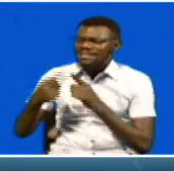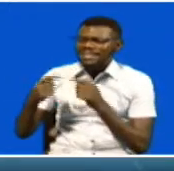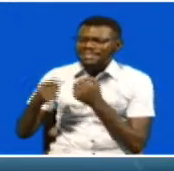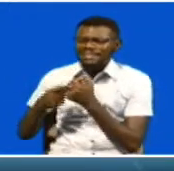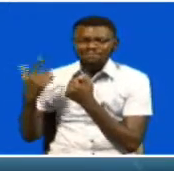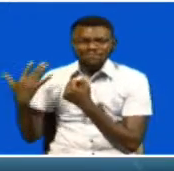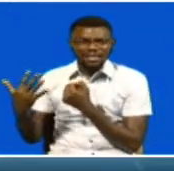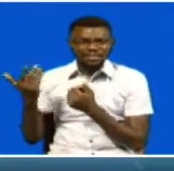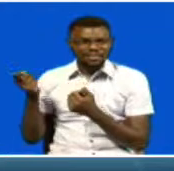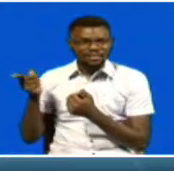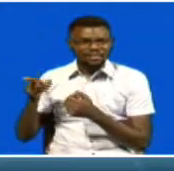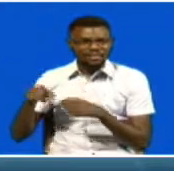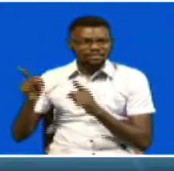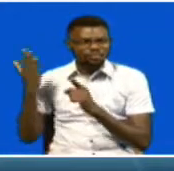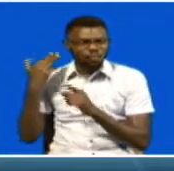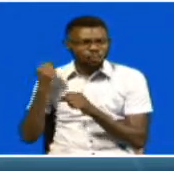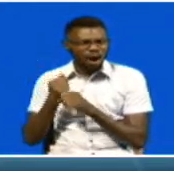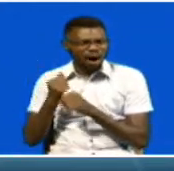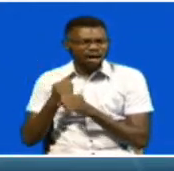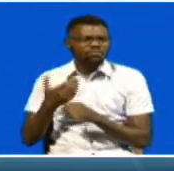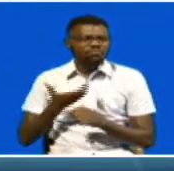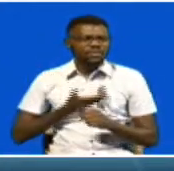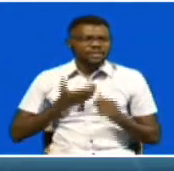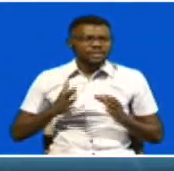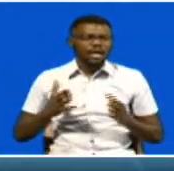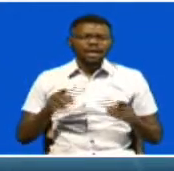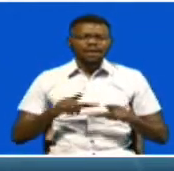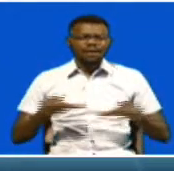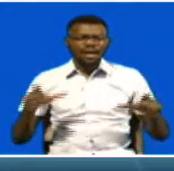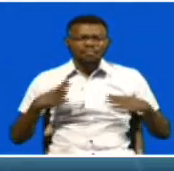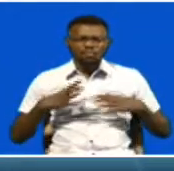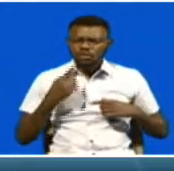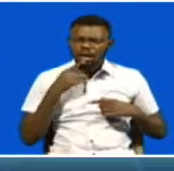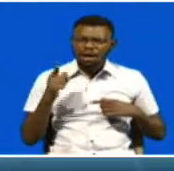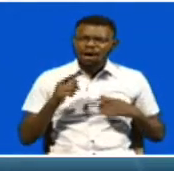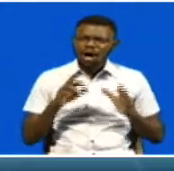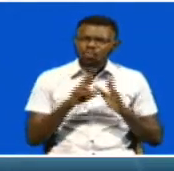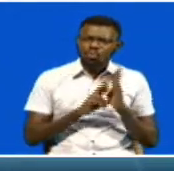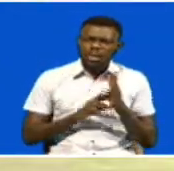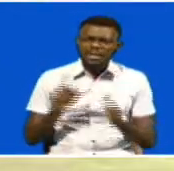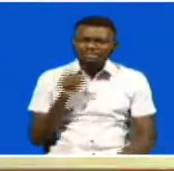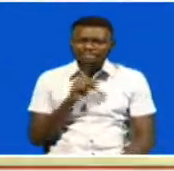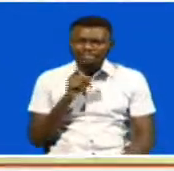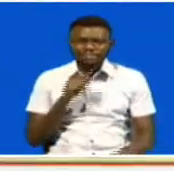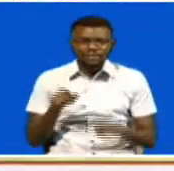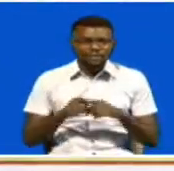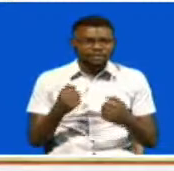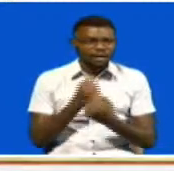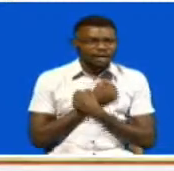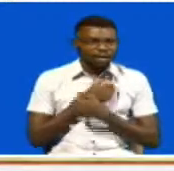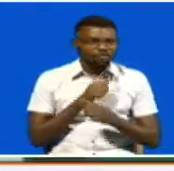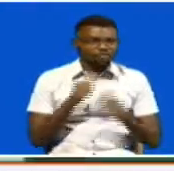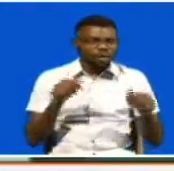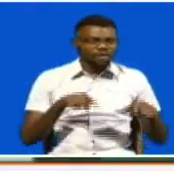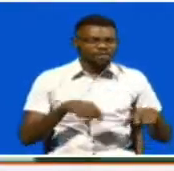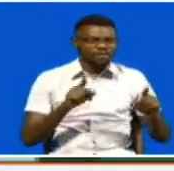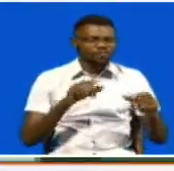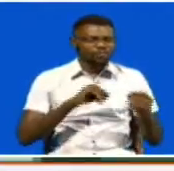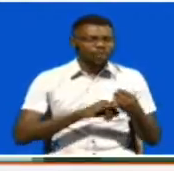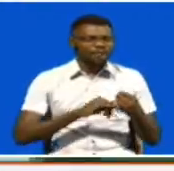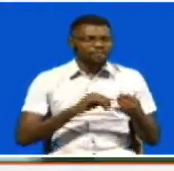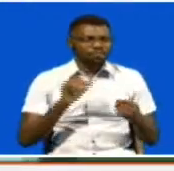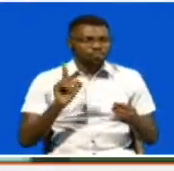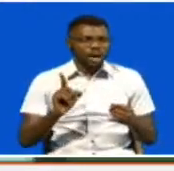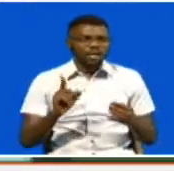of the lungs has been eulogized as cool, strict and loving. Mzee Shilitsa leaves behind a widow, 9 children